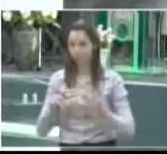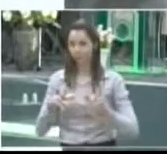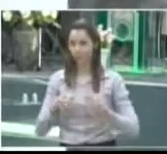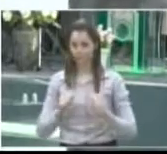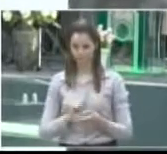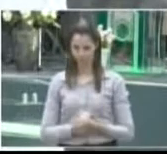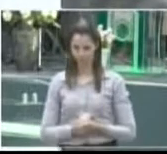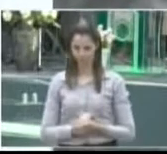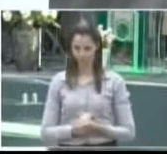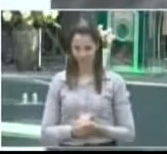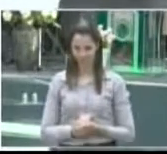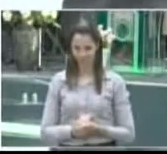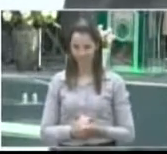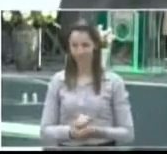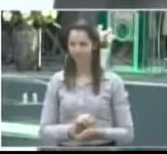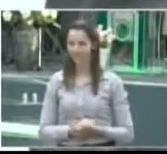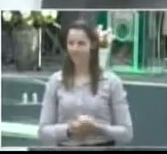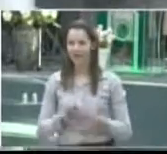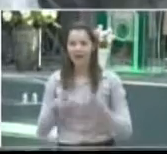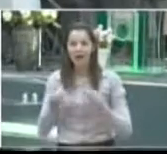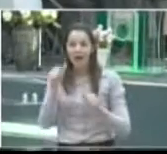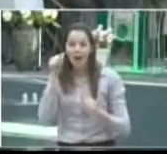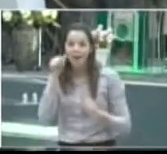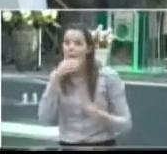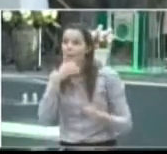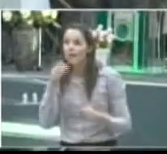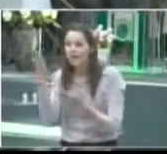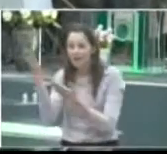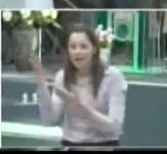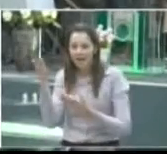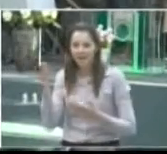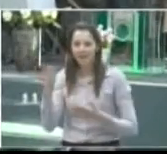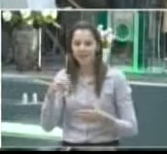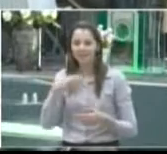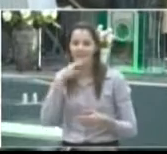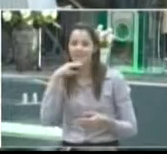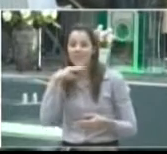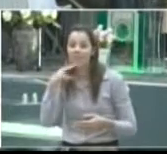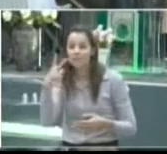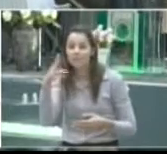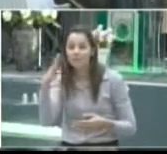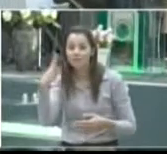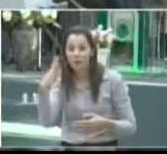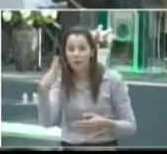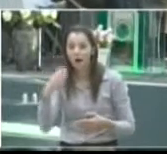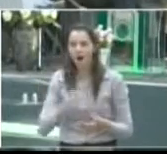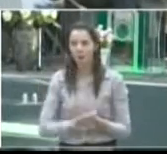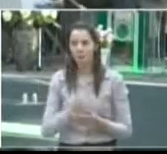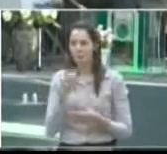de 24. Okay, und jetzt einen kräftigen Applaus für 24 Enkelkinder.